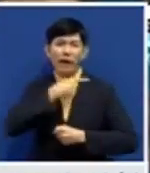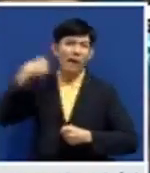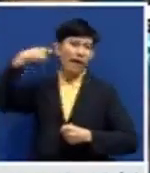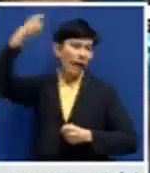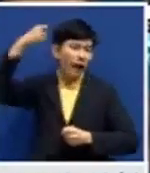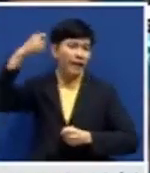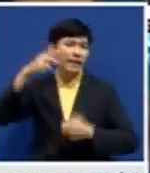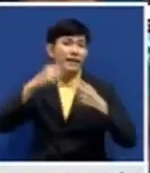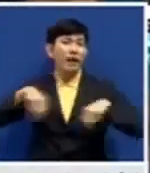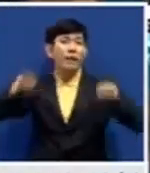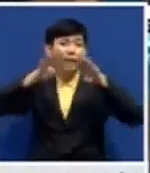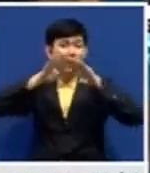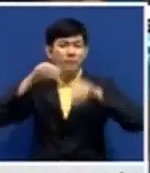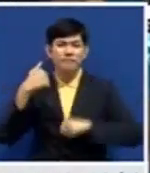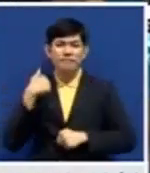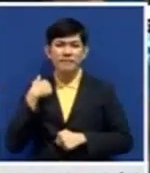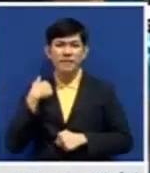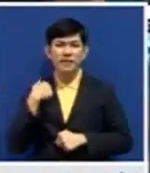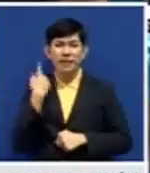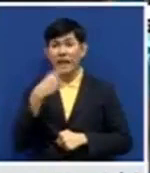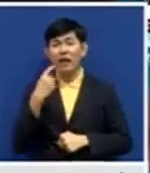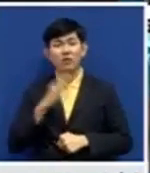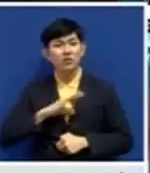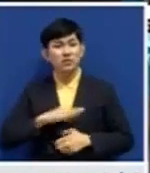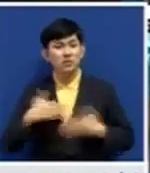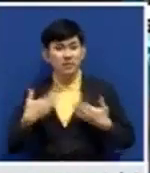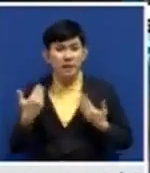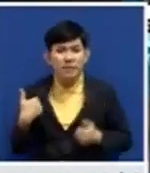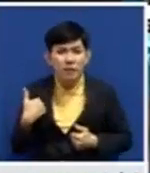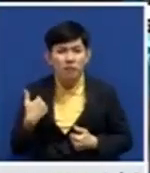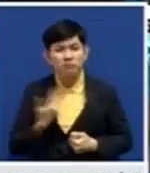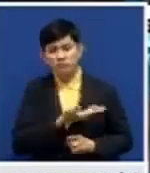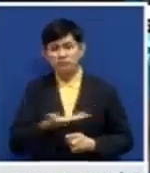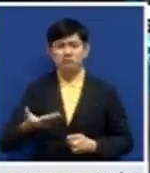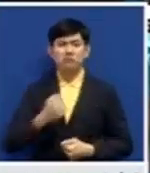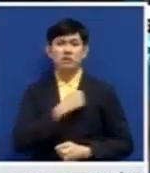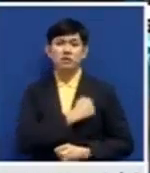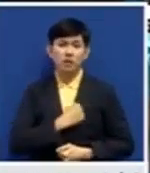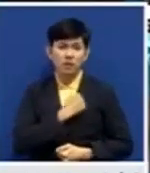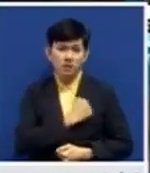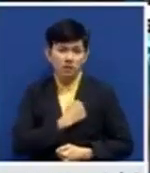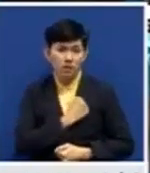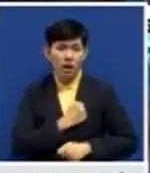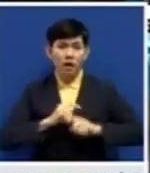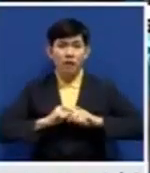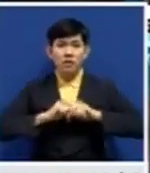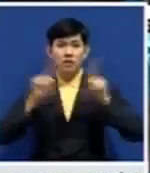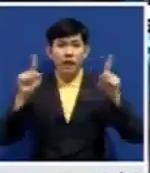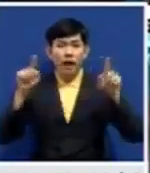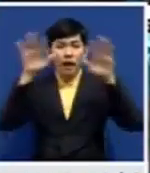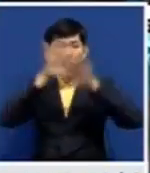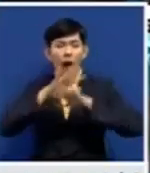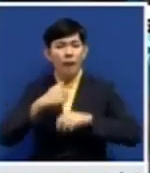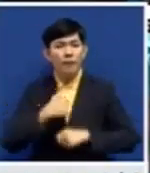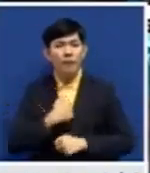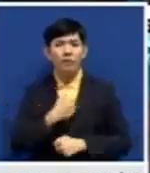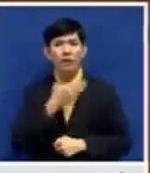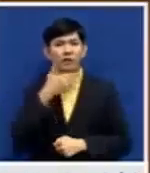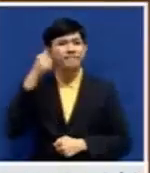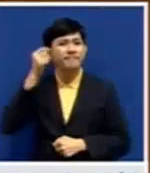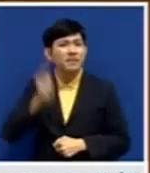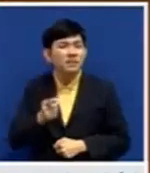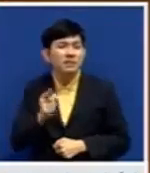ปฐมมีใครดีใจบ้างไหมทุกคนเสียใจหมดแต่มันเป็นสัจธรรมข้อหนึ่งที่บอกว่